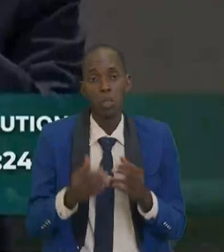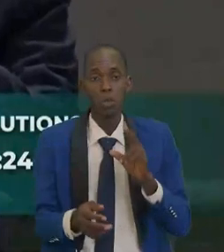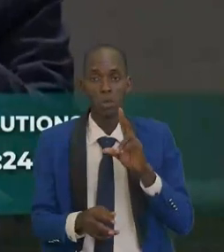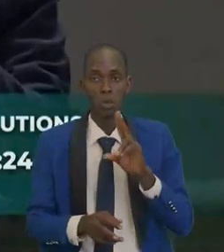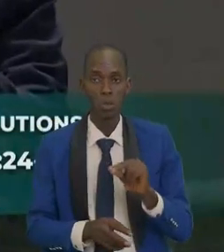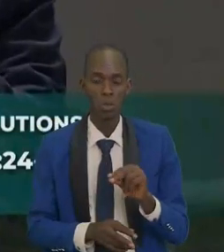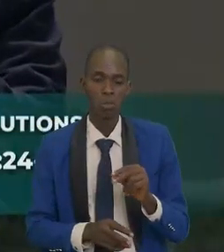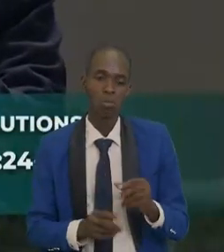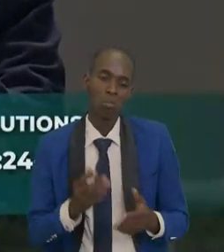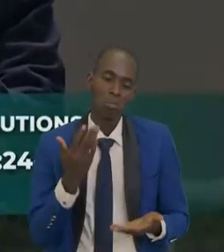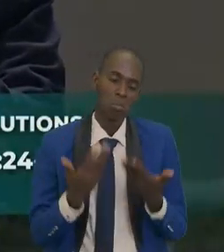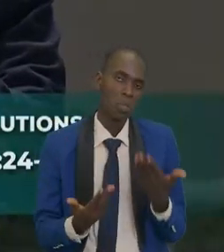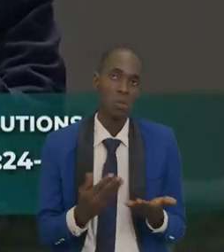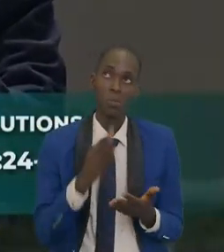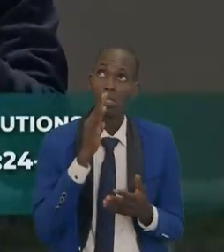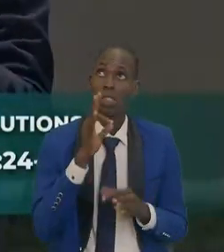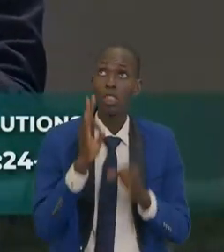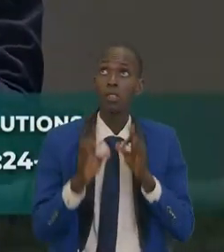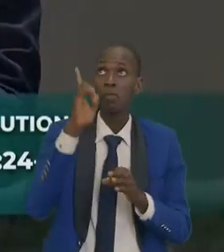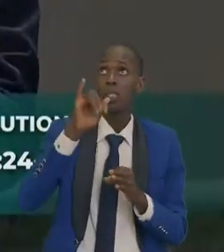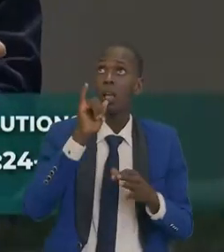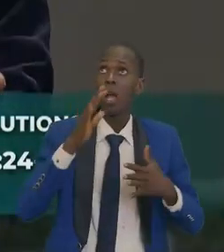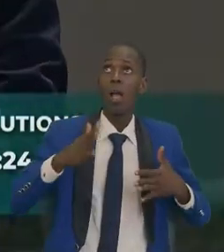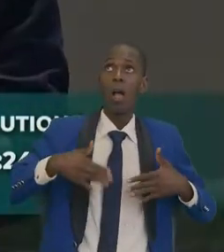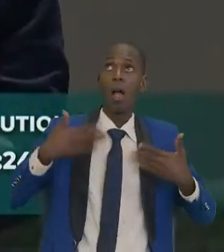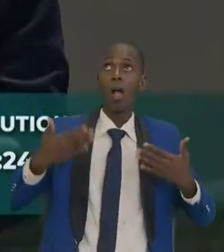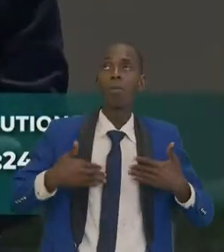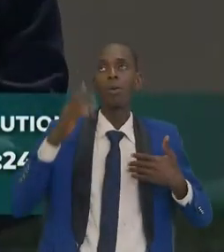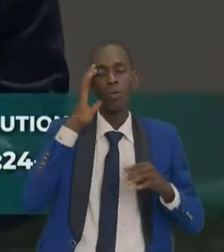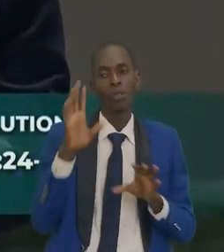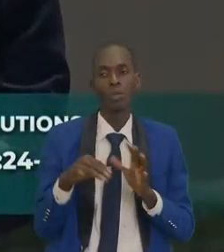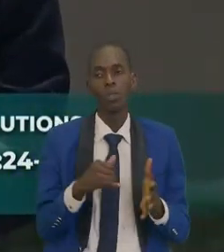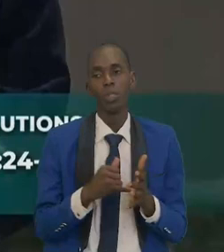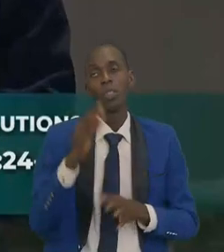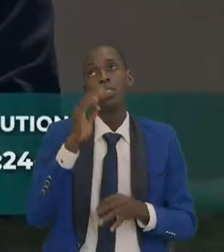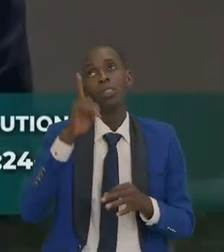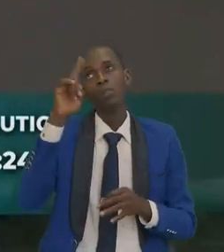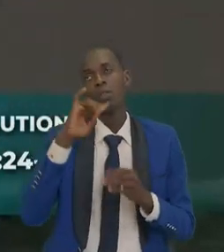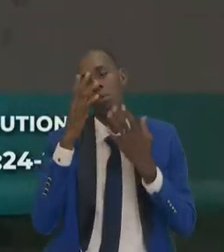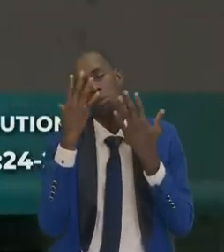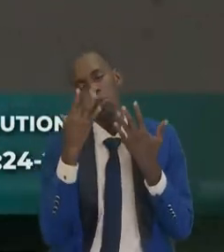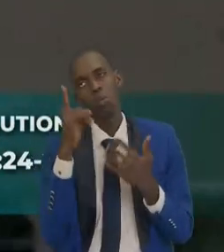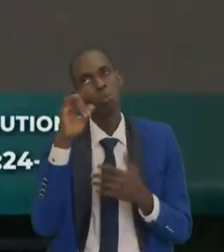S'il est content, s'il est triste, oh, peut-être il va considérer.